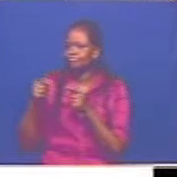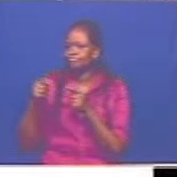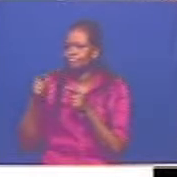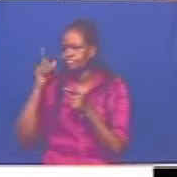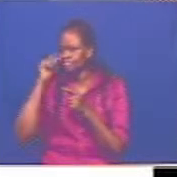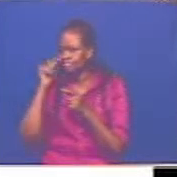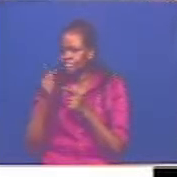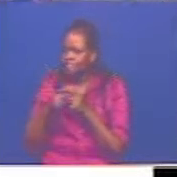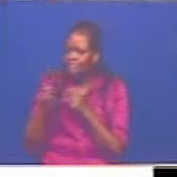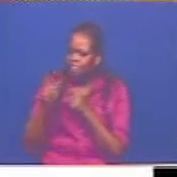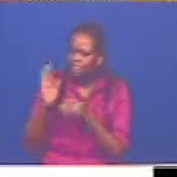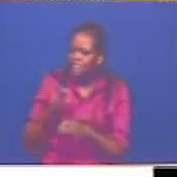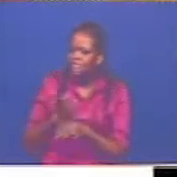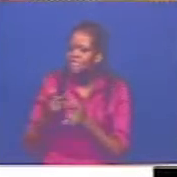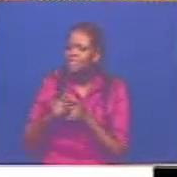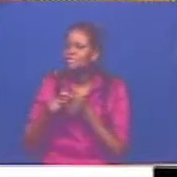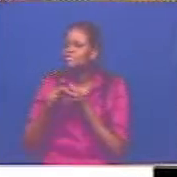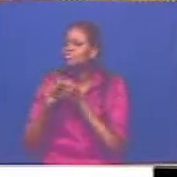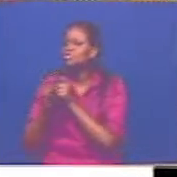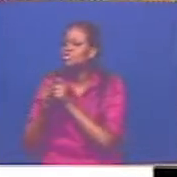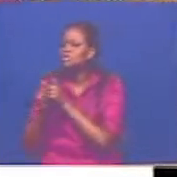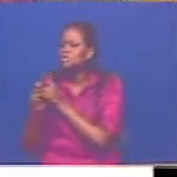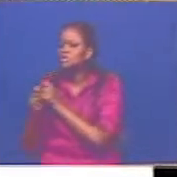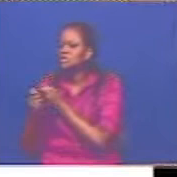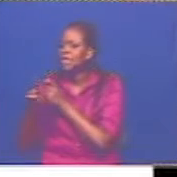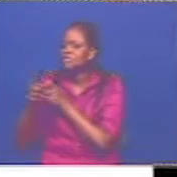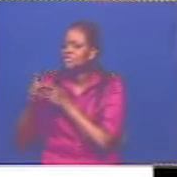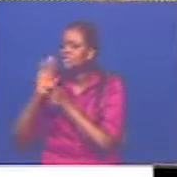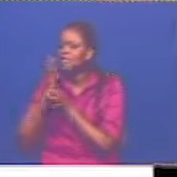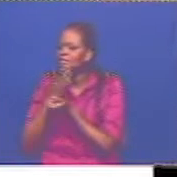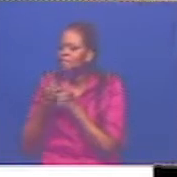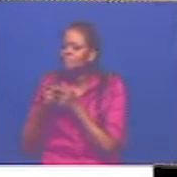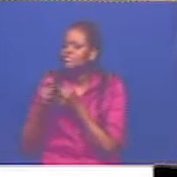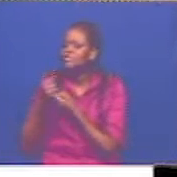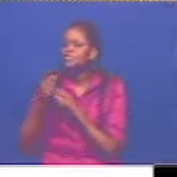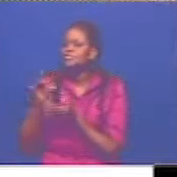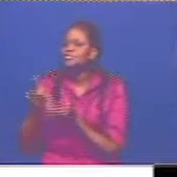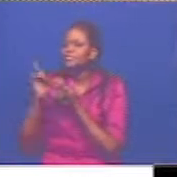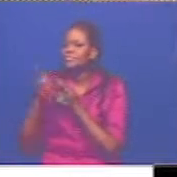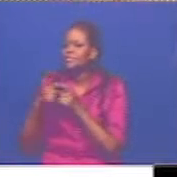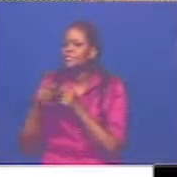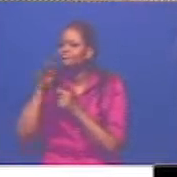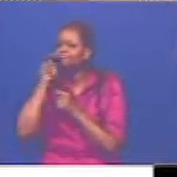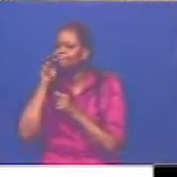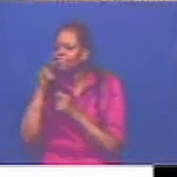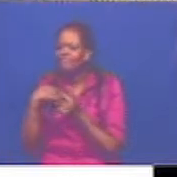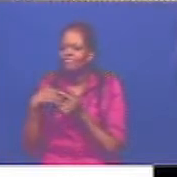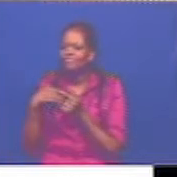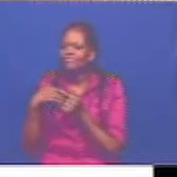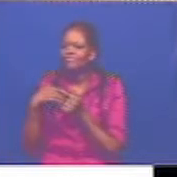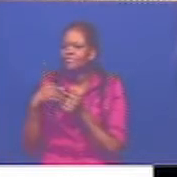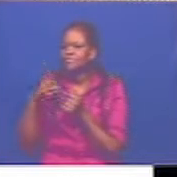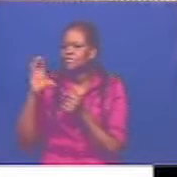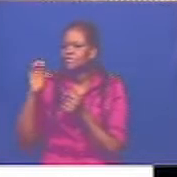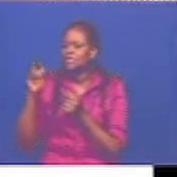hiyo chakacha, wameenda modify, wamefanya vitu zao ime sound more unique. Ama Nigeria kuna chakacha. But why are we lacking? Why